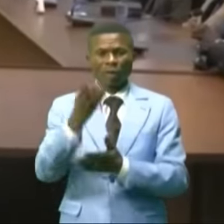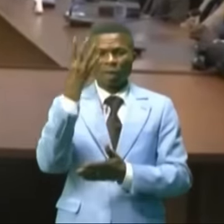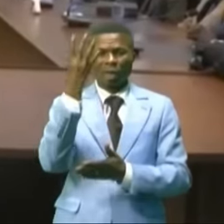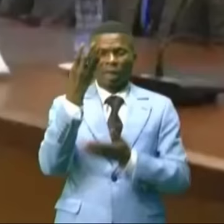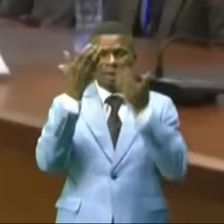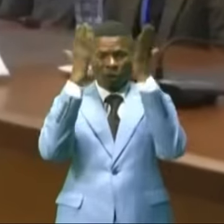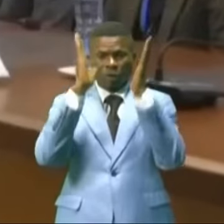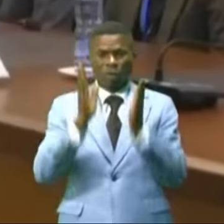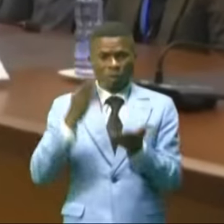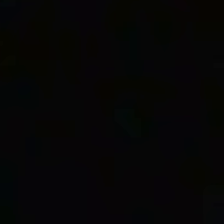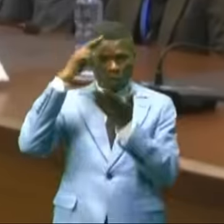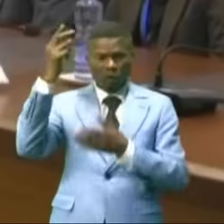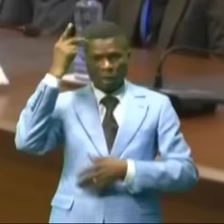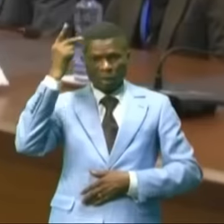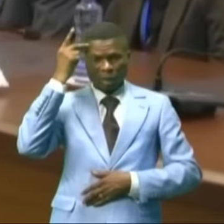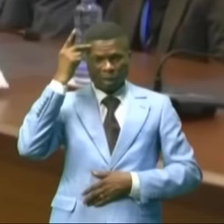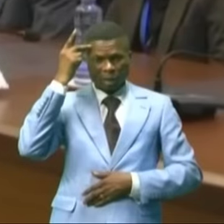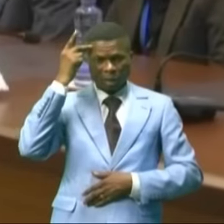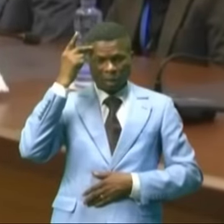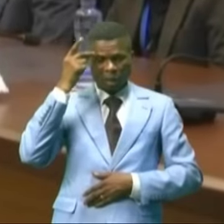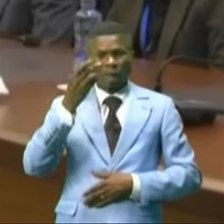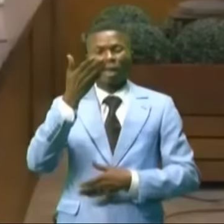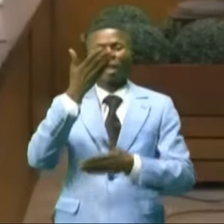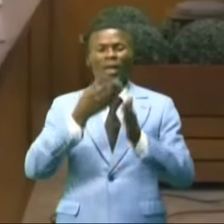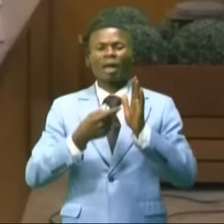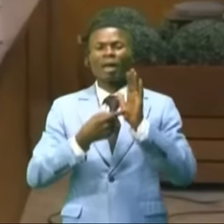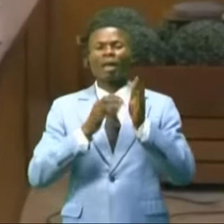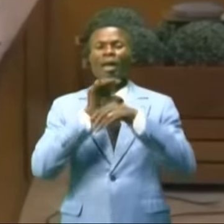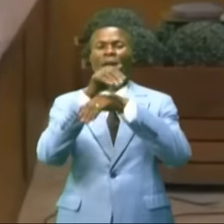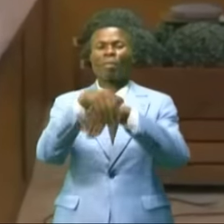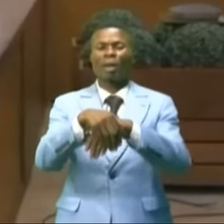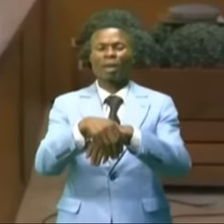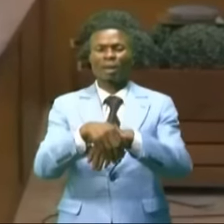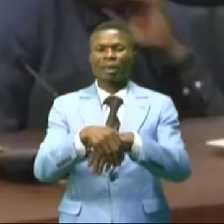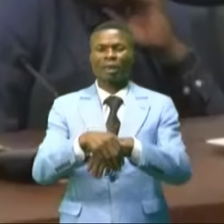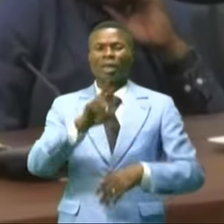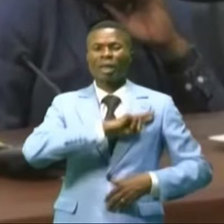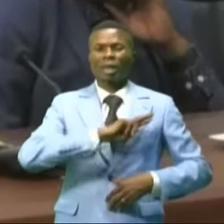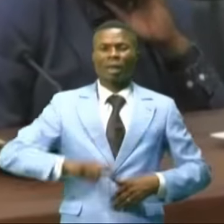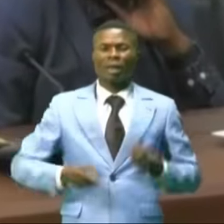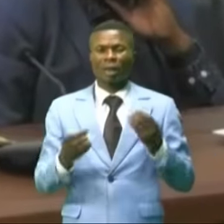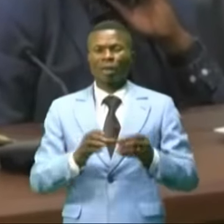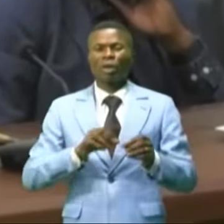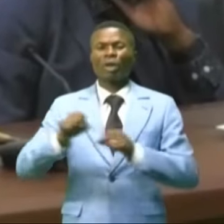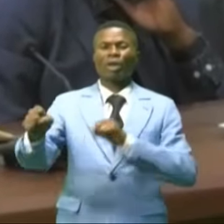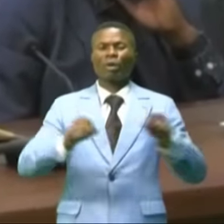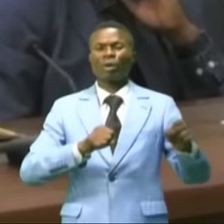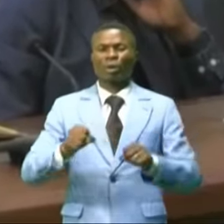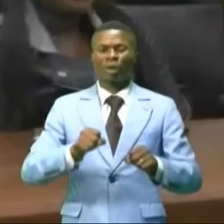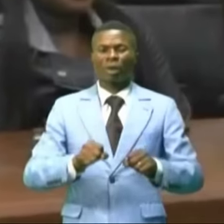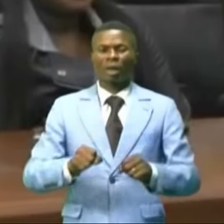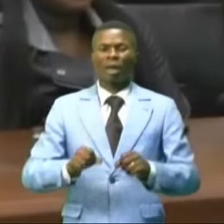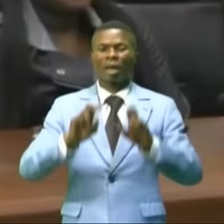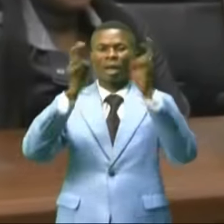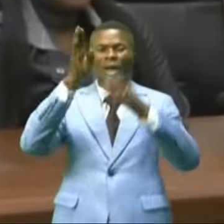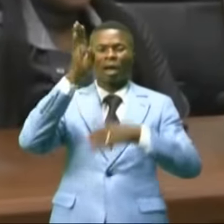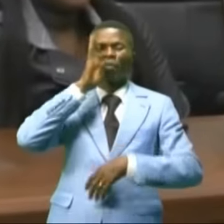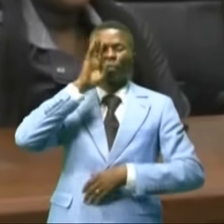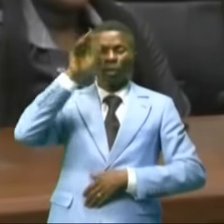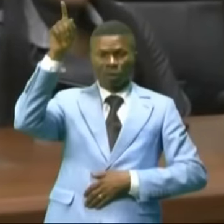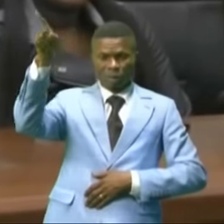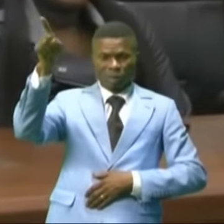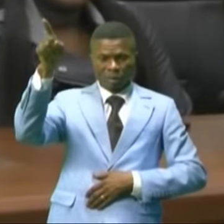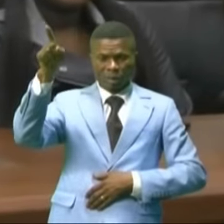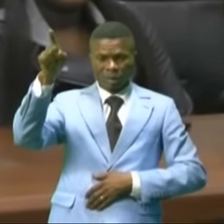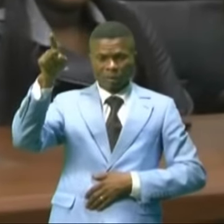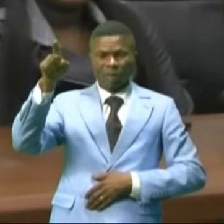étudiants de l'université de Kinshasa viennent de représenter la République démocratique du Congo à des concours organisés à Bruxelles en Belgique et à